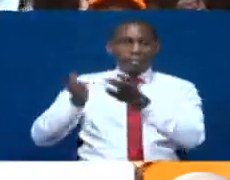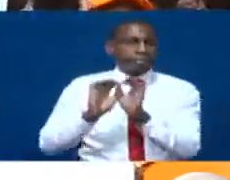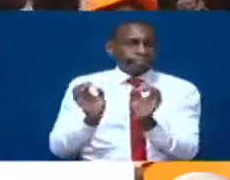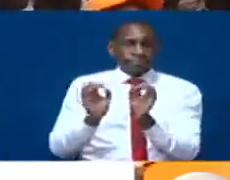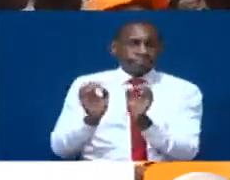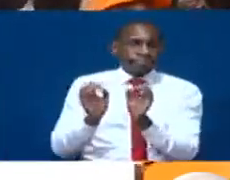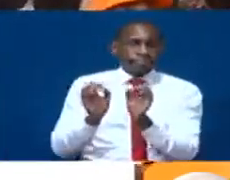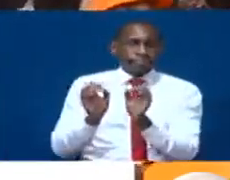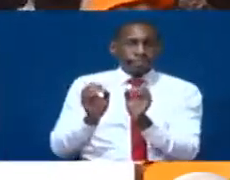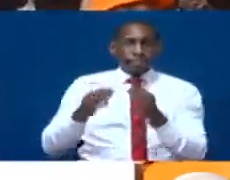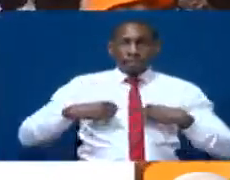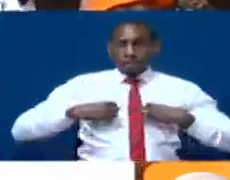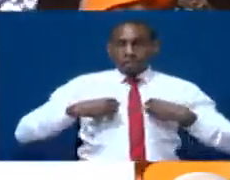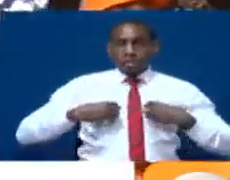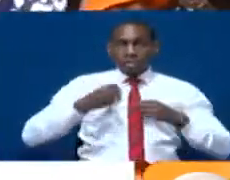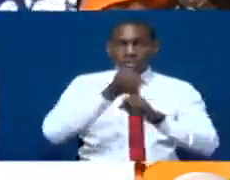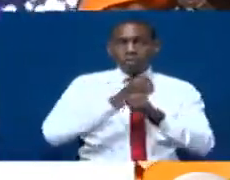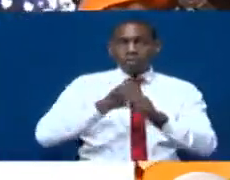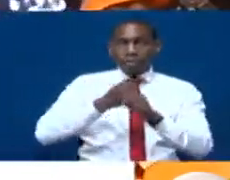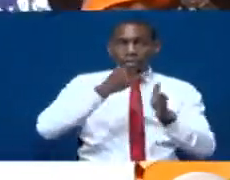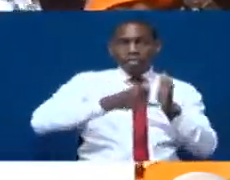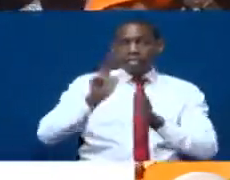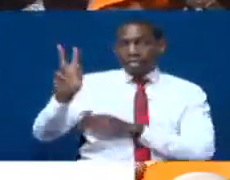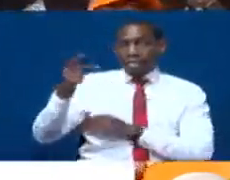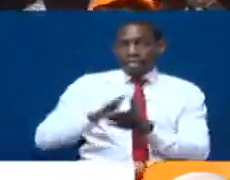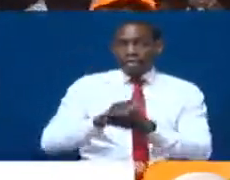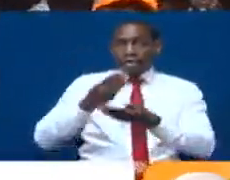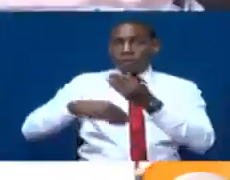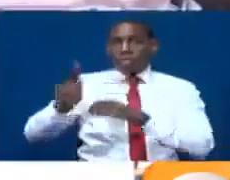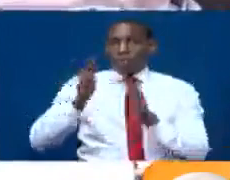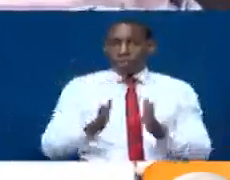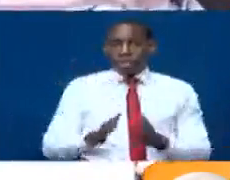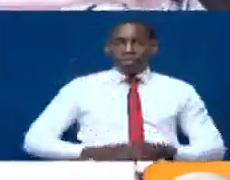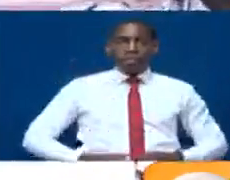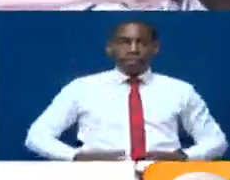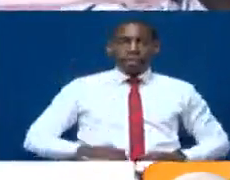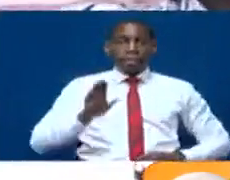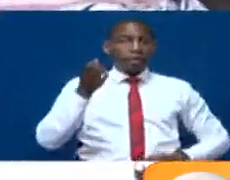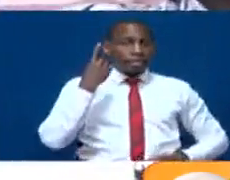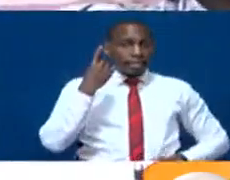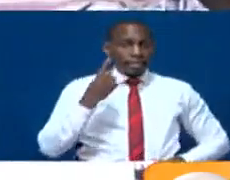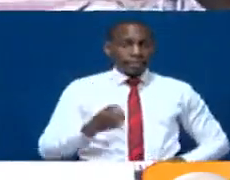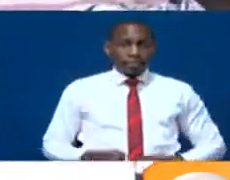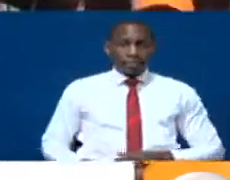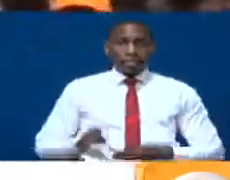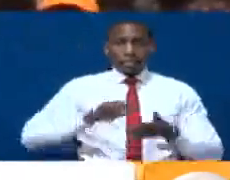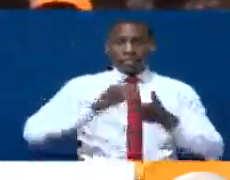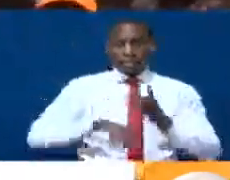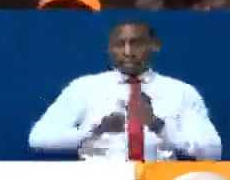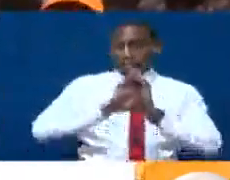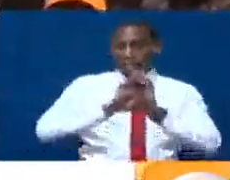hawatuwapatii nguo zenye zimetengenezwa kwa viwanda ya Kenya kuuzia wa Kenya. Unasikia? Yani ni